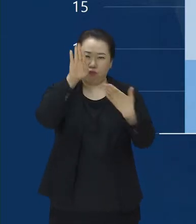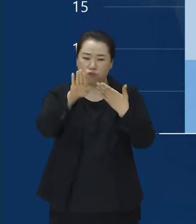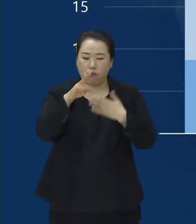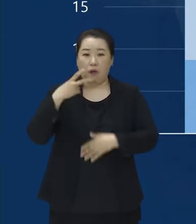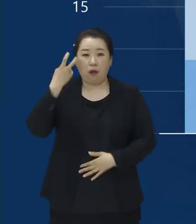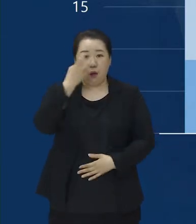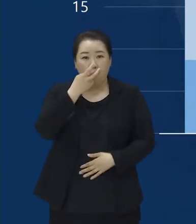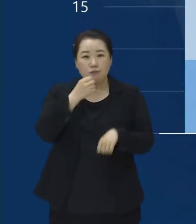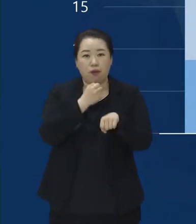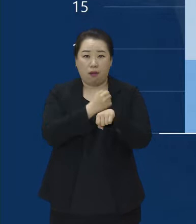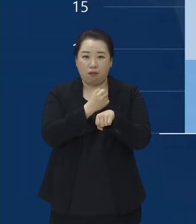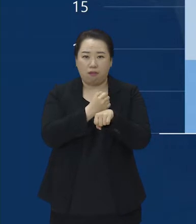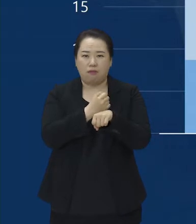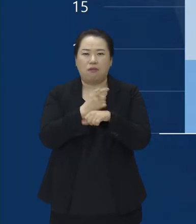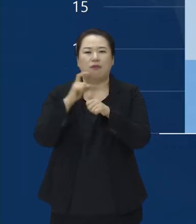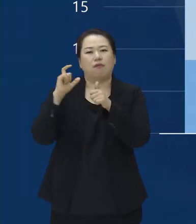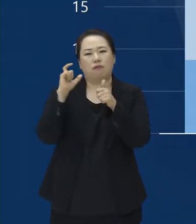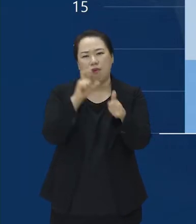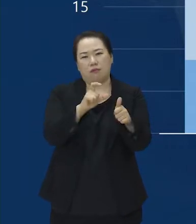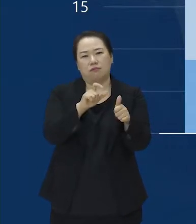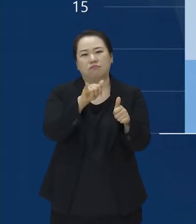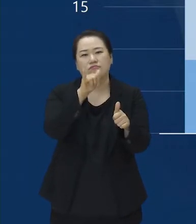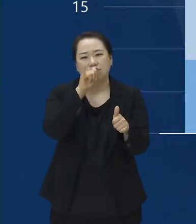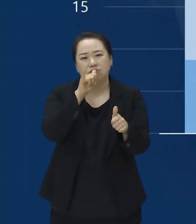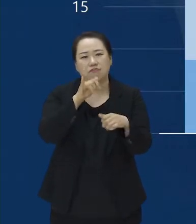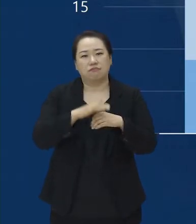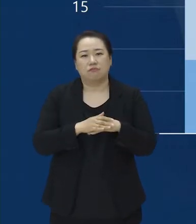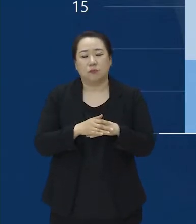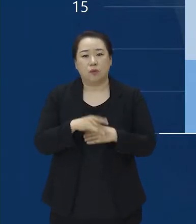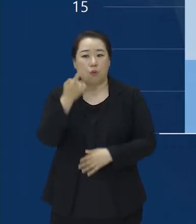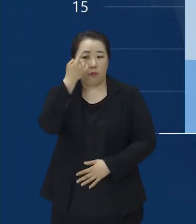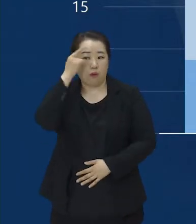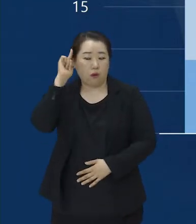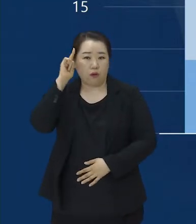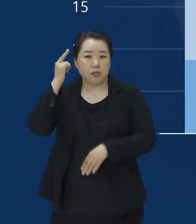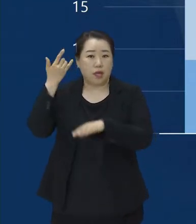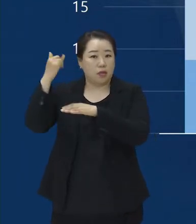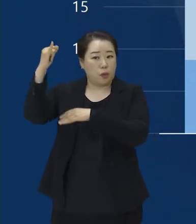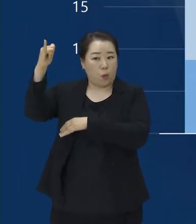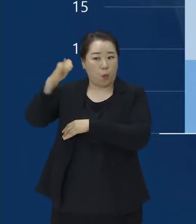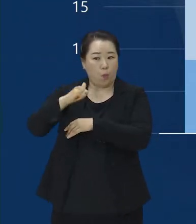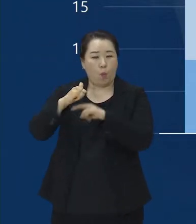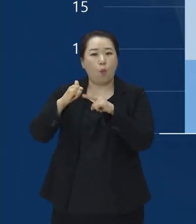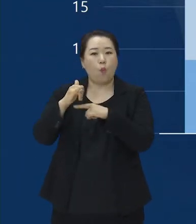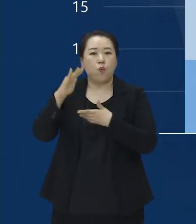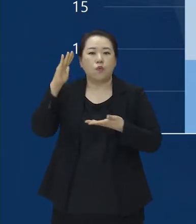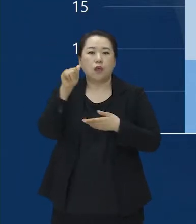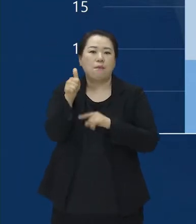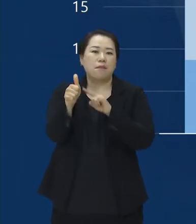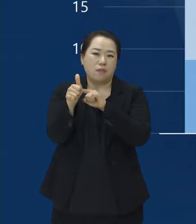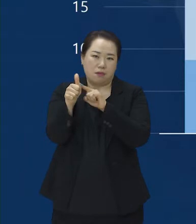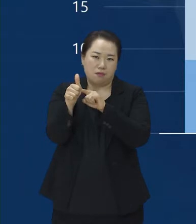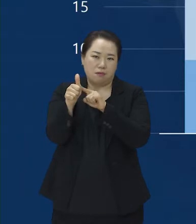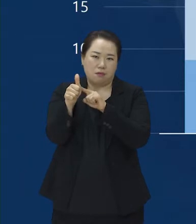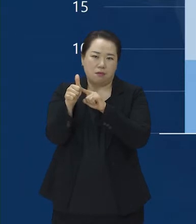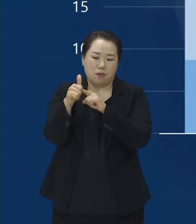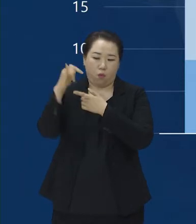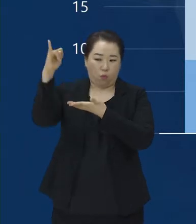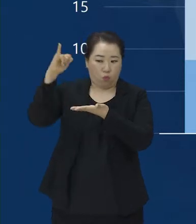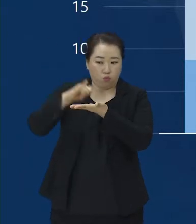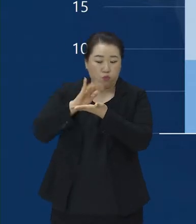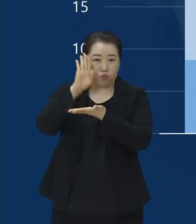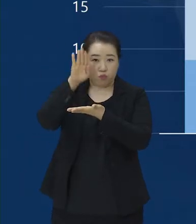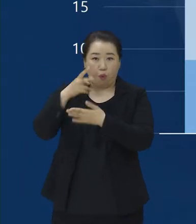검사에서 양성 판정을 받았고, 러시아에서 입국한 10대 남학생이 귀국